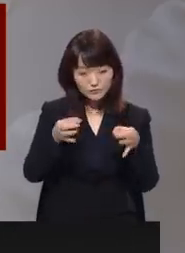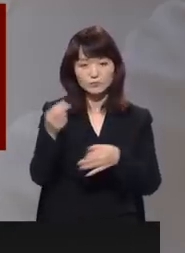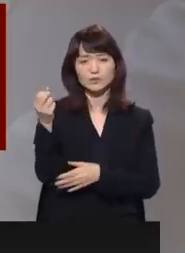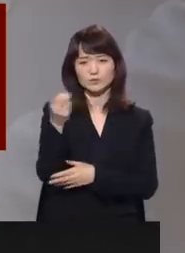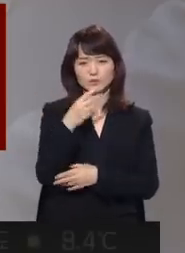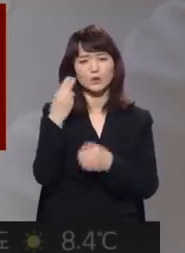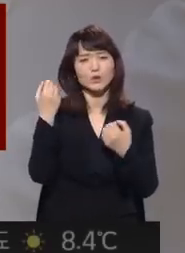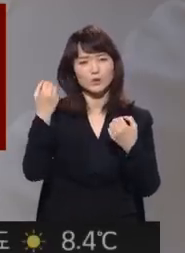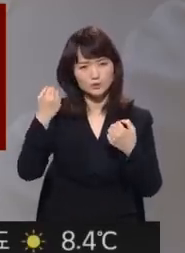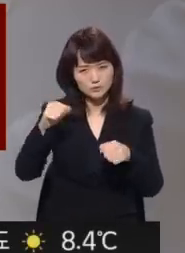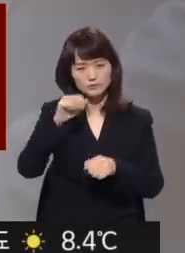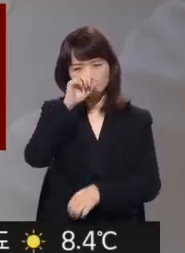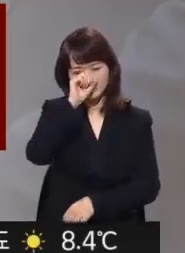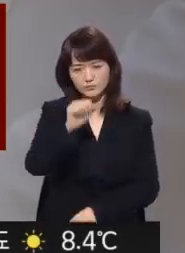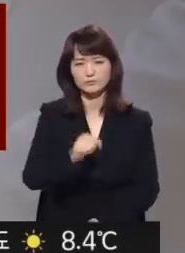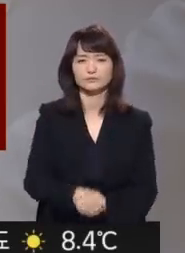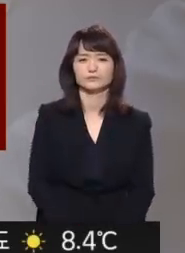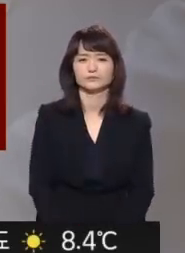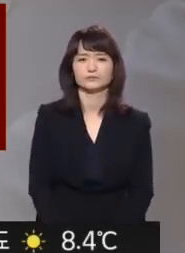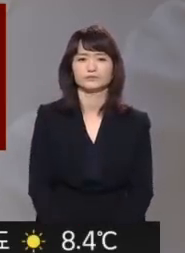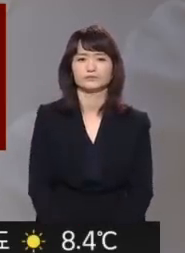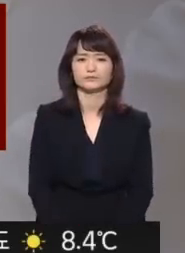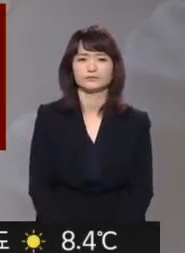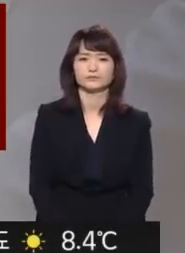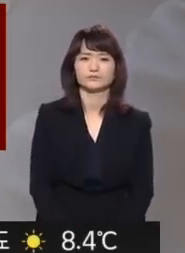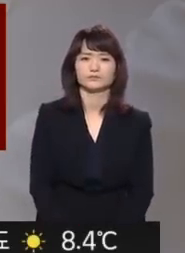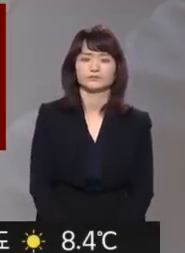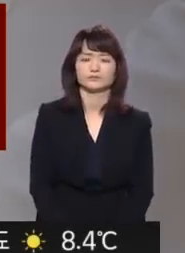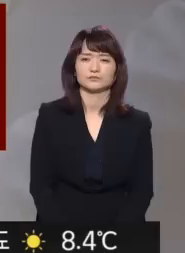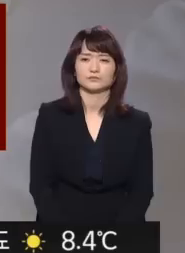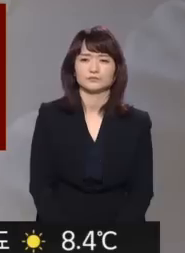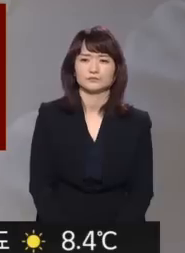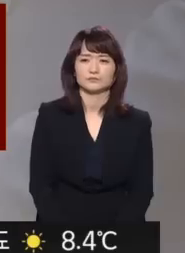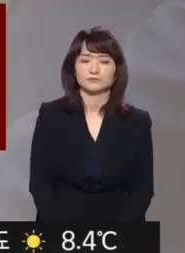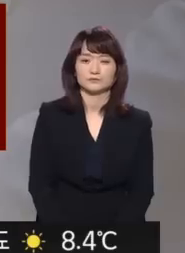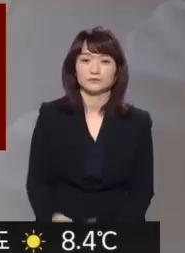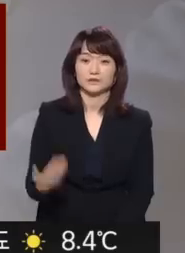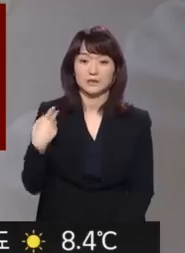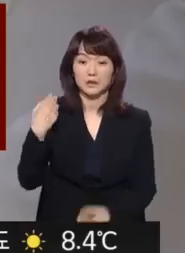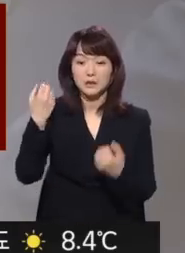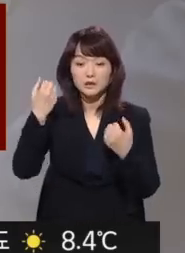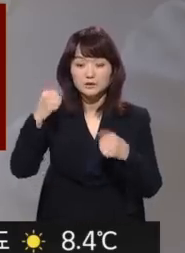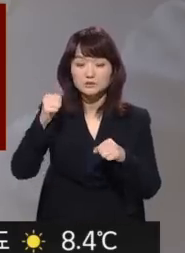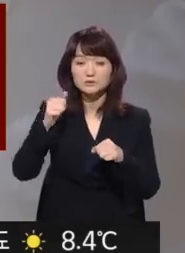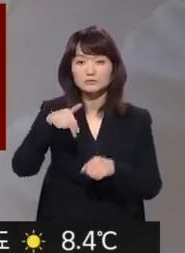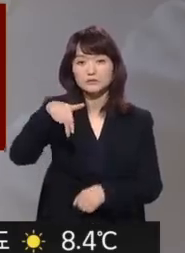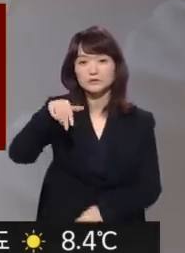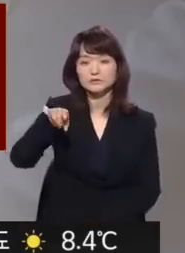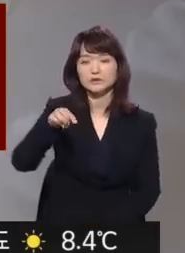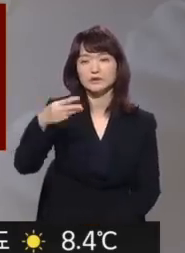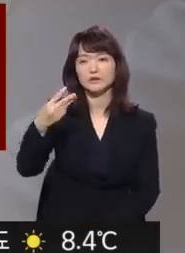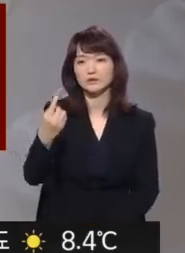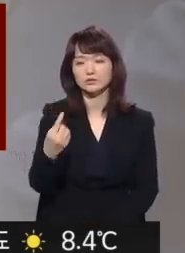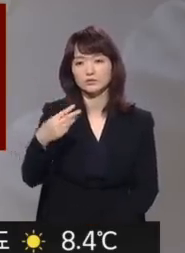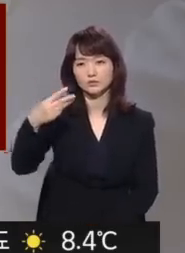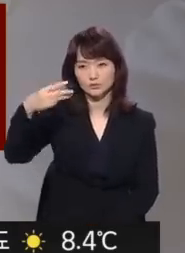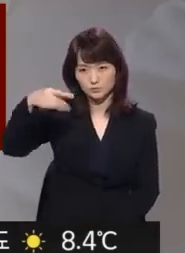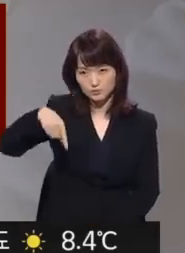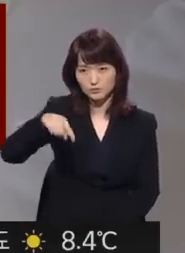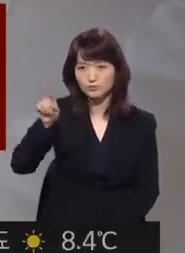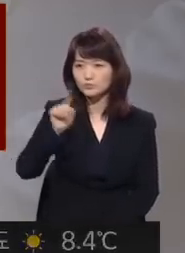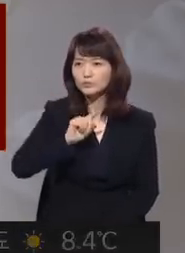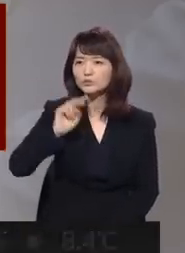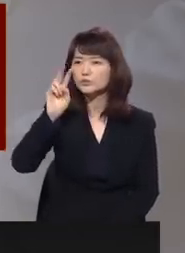좋겠다라고 한 것이고요 아까 잘 설명해준 그 제로투라는 거 무슨 노래를 불러야 될지 몰라하는 것 같아서